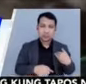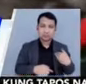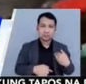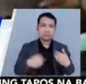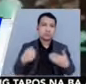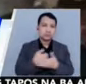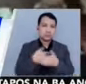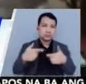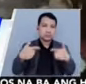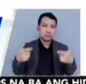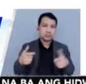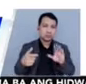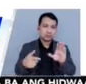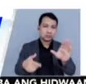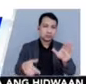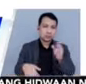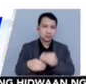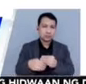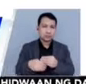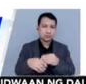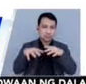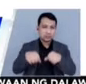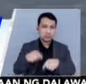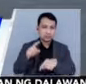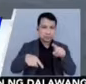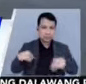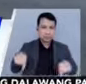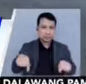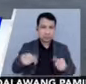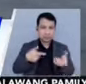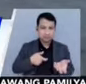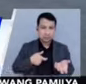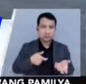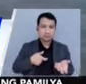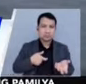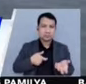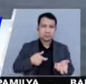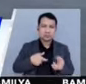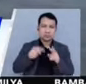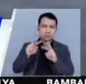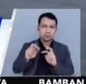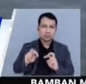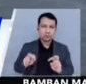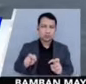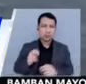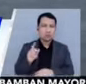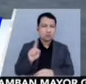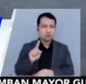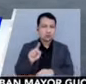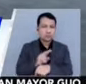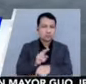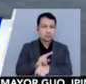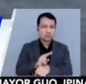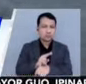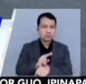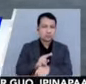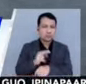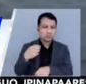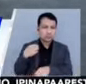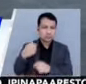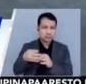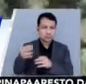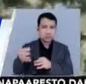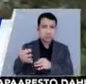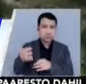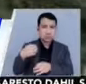sa bangka ng mga inaresto ang iba't ibang uri ng baril. Iniimbestigahan din kung ano ang ginagawa ng suspendidong pulis na kasama ng